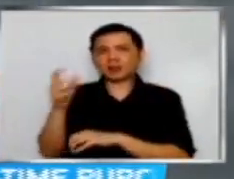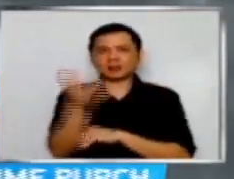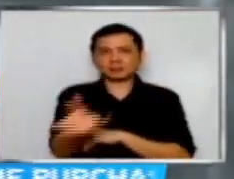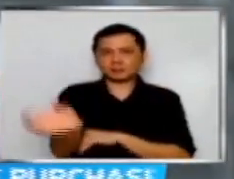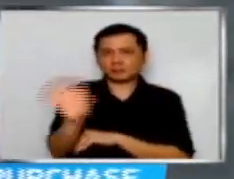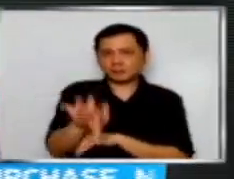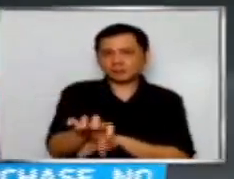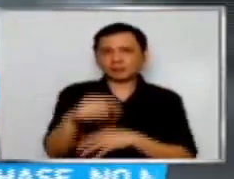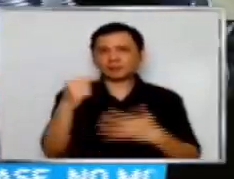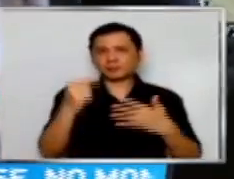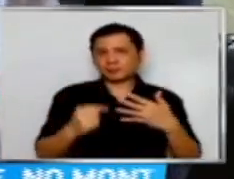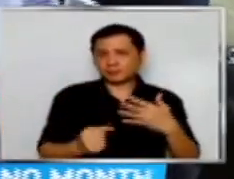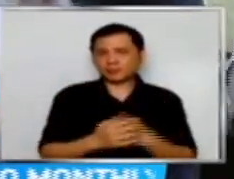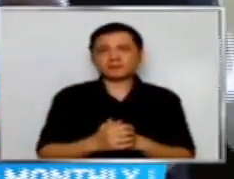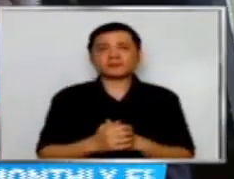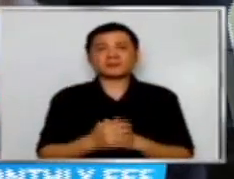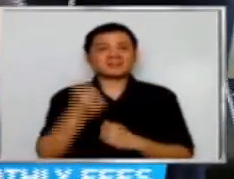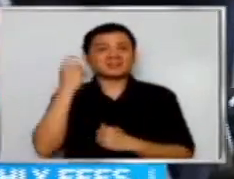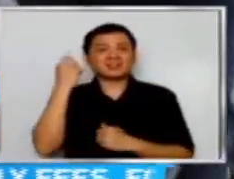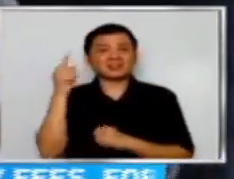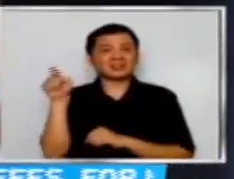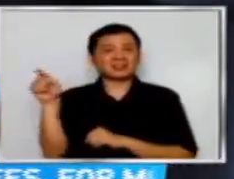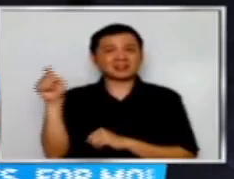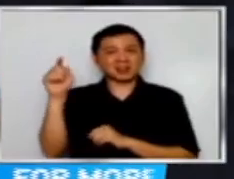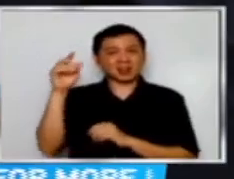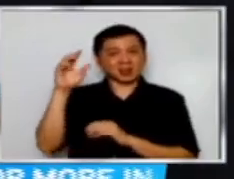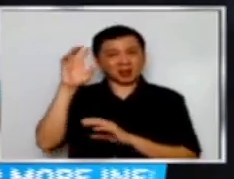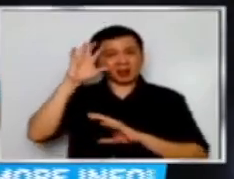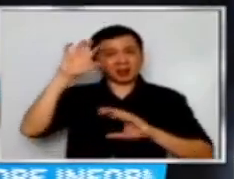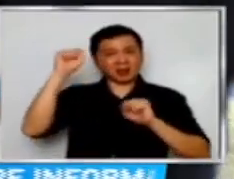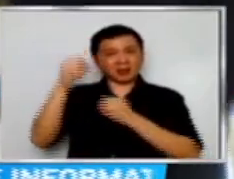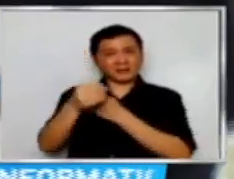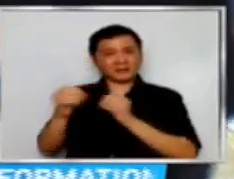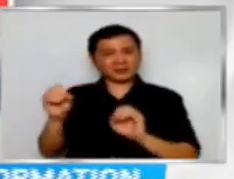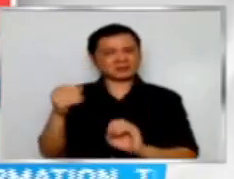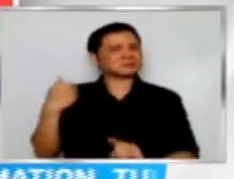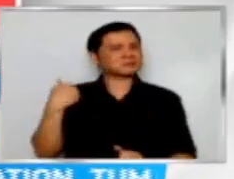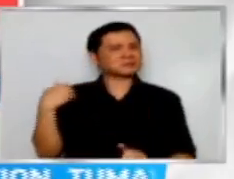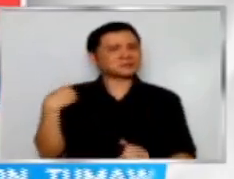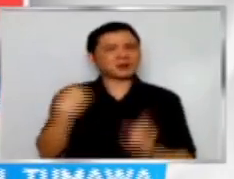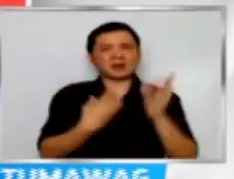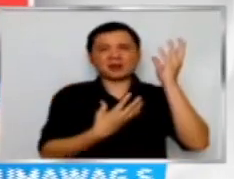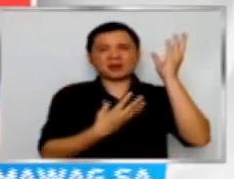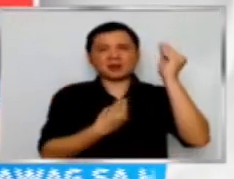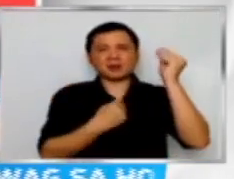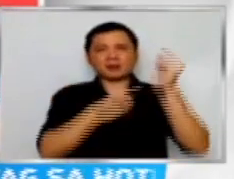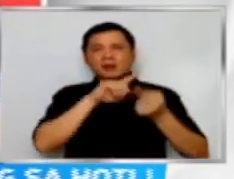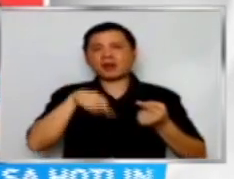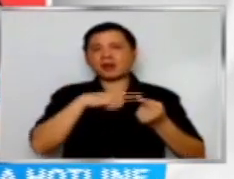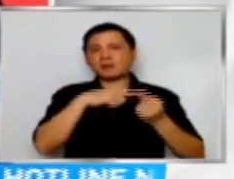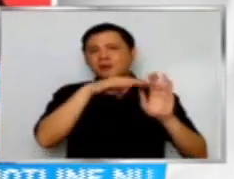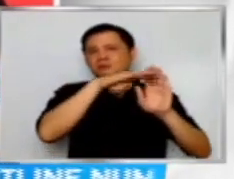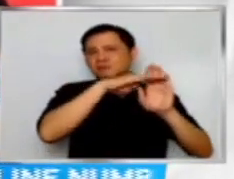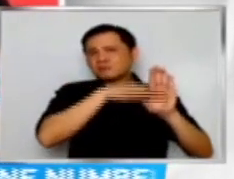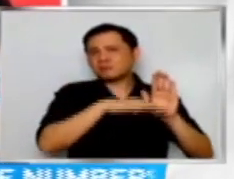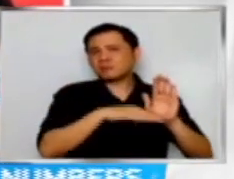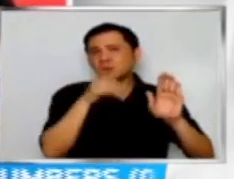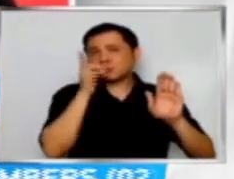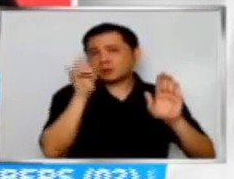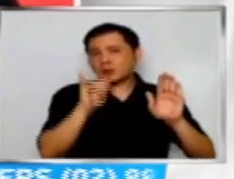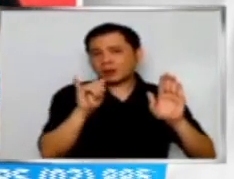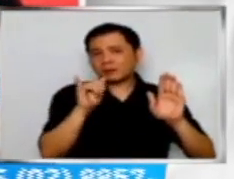bagong update ang Malacanang kung natapos na ba ang guidelines para dito. Kaya ang mga may ticket gaya ni Mark,